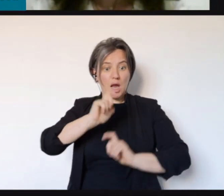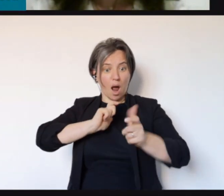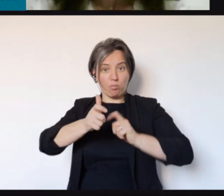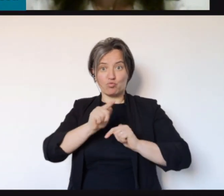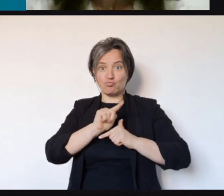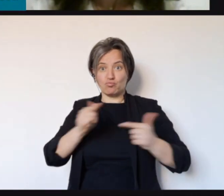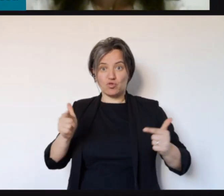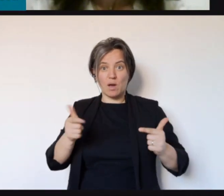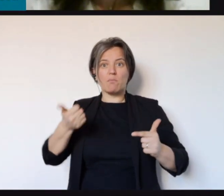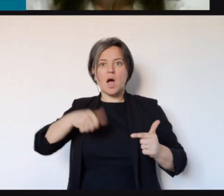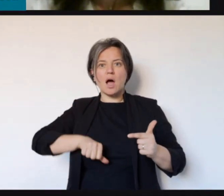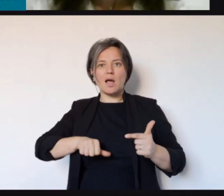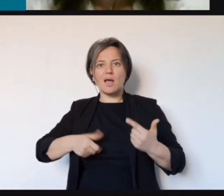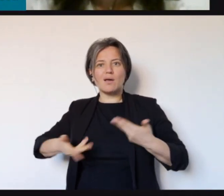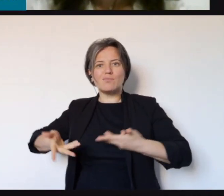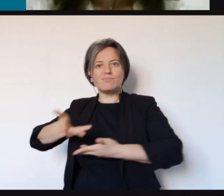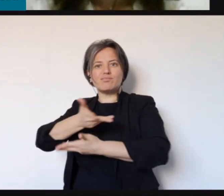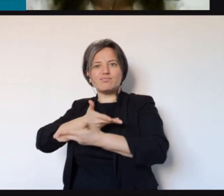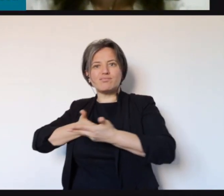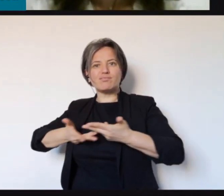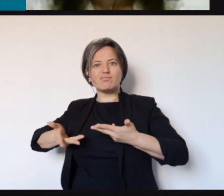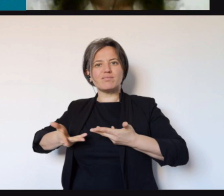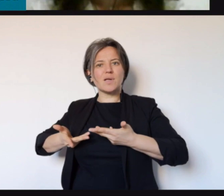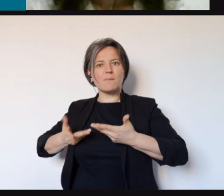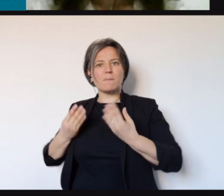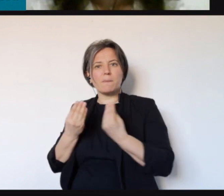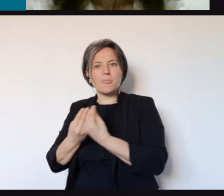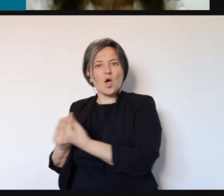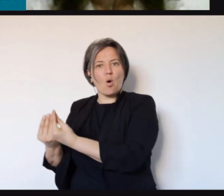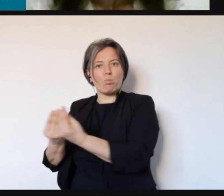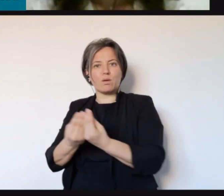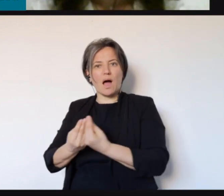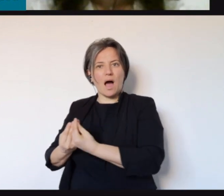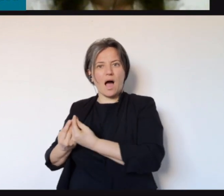insegnante-studente, non c'è rapporto personale